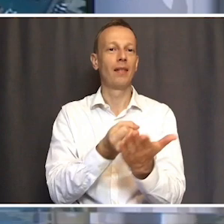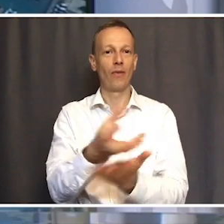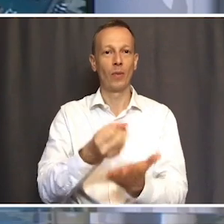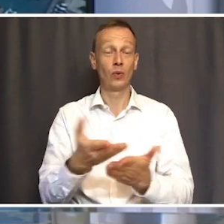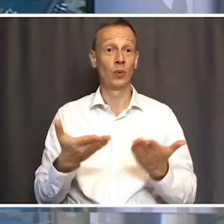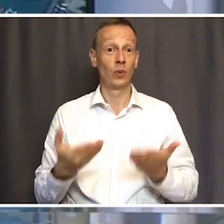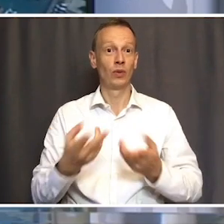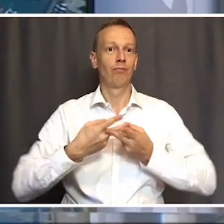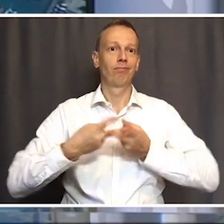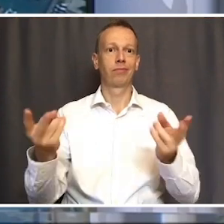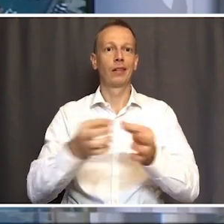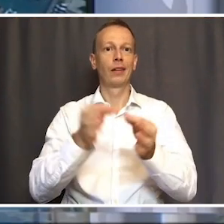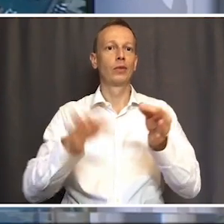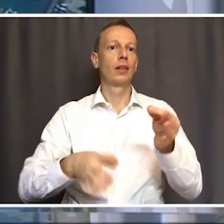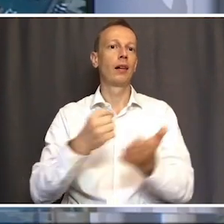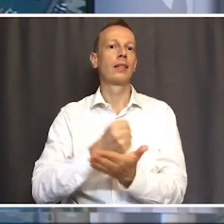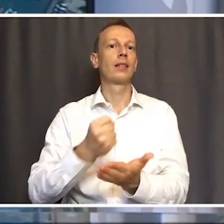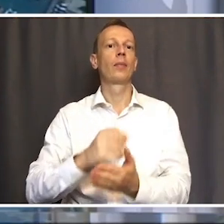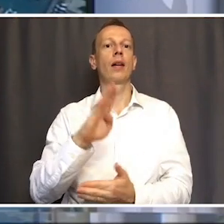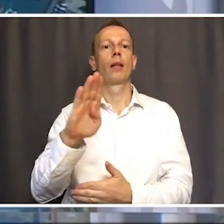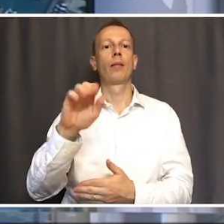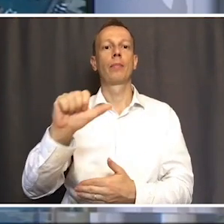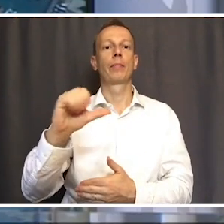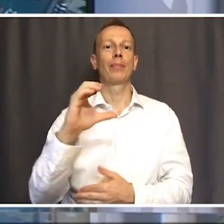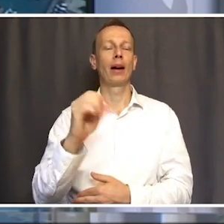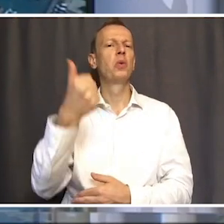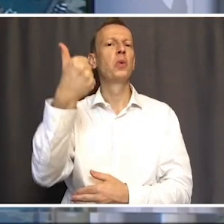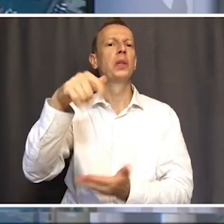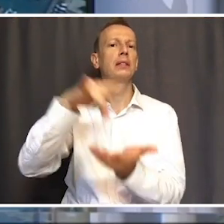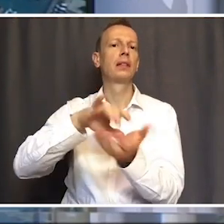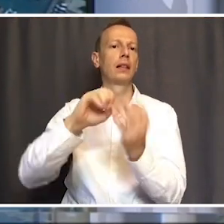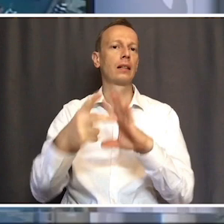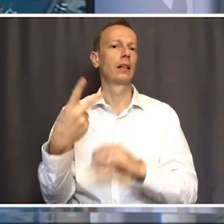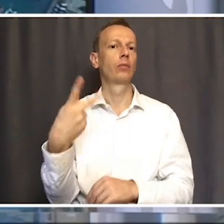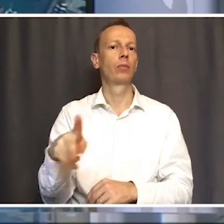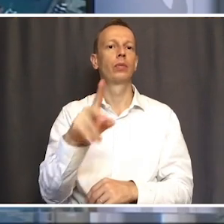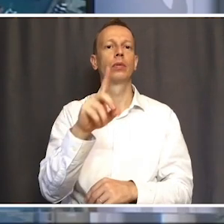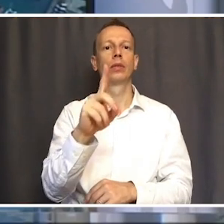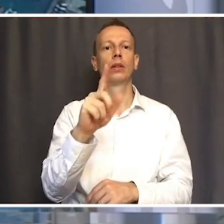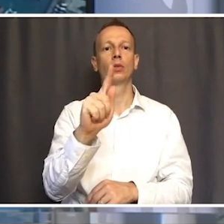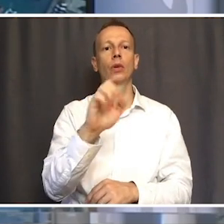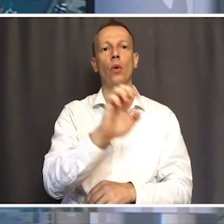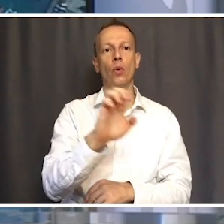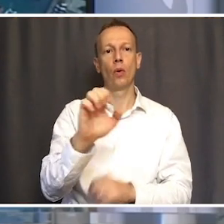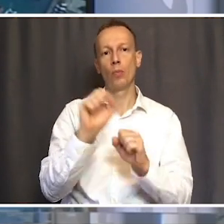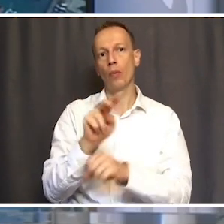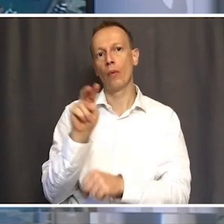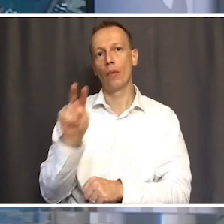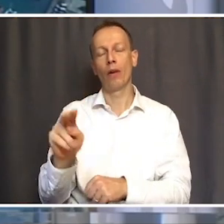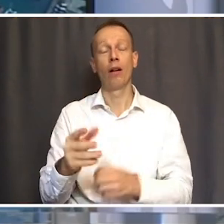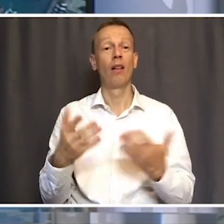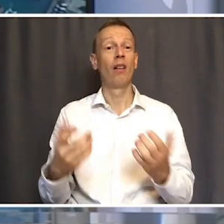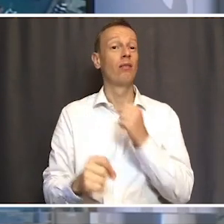Bonjour à tous et bienvenue dans ce journal de midi. C'est aujourd'hui les résultats du bac. Ils sont seulement consultables sur le net, sur le site de